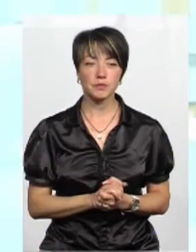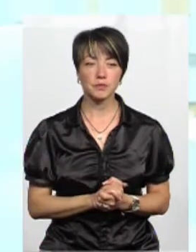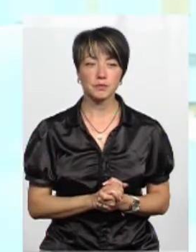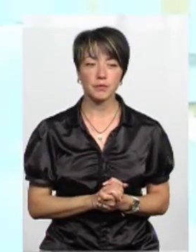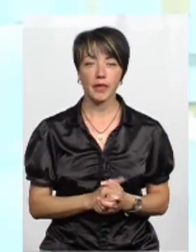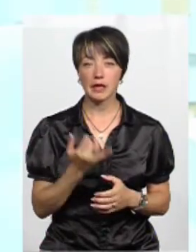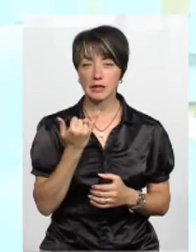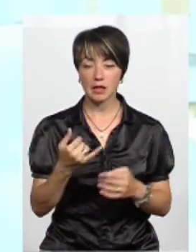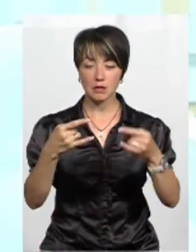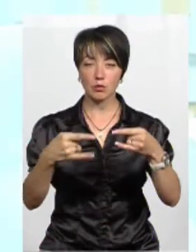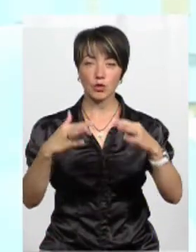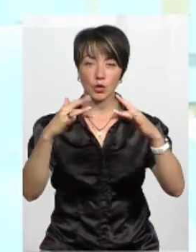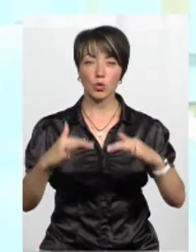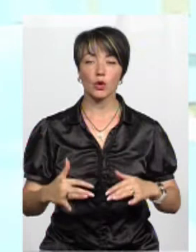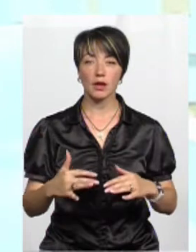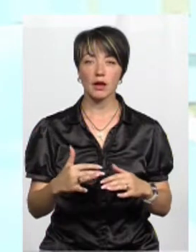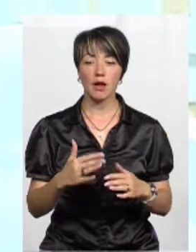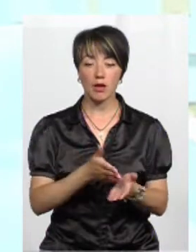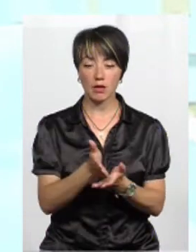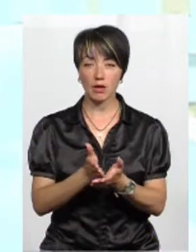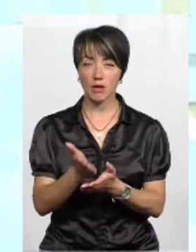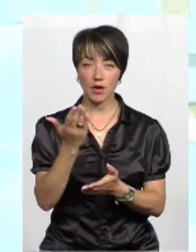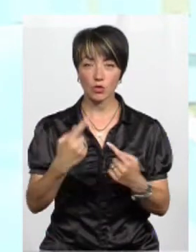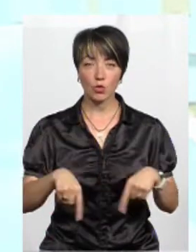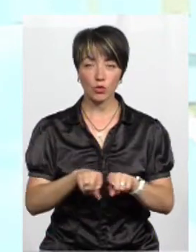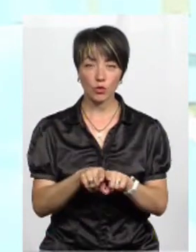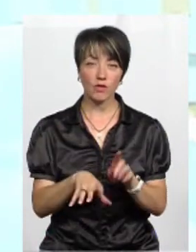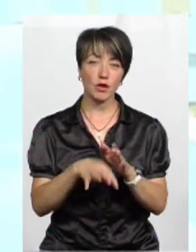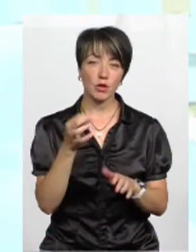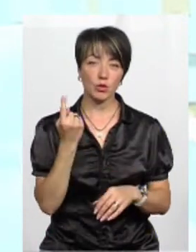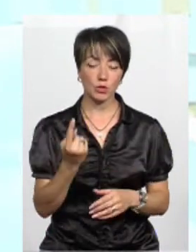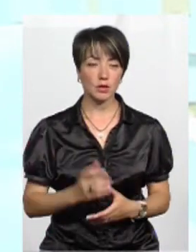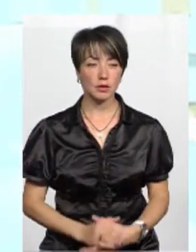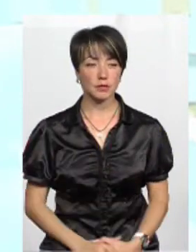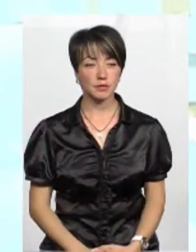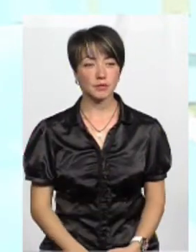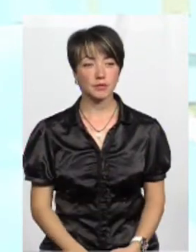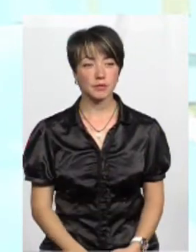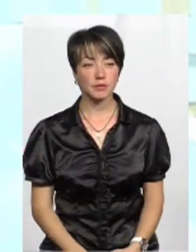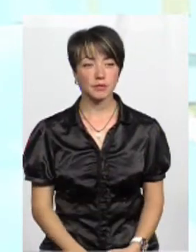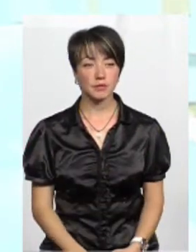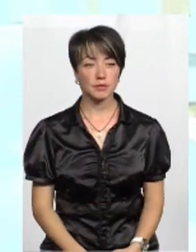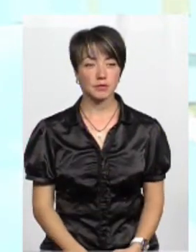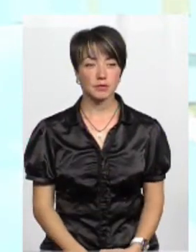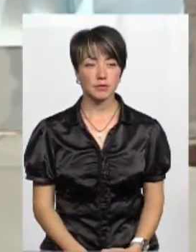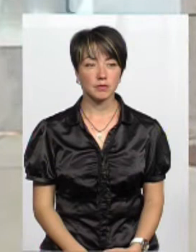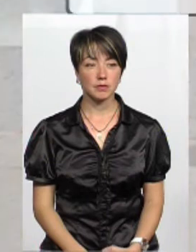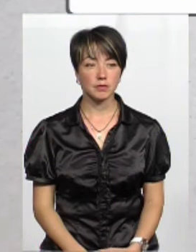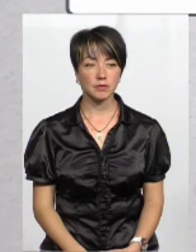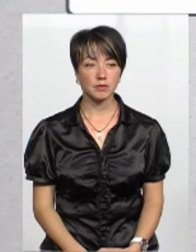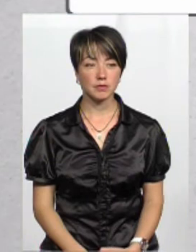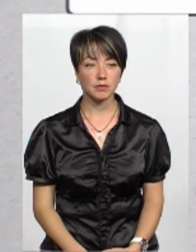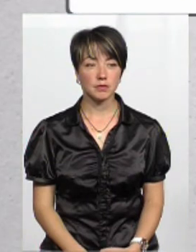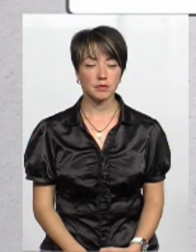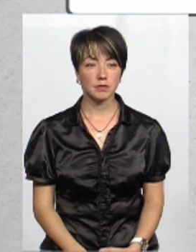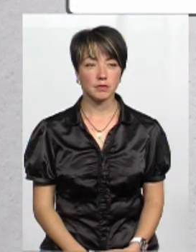Зараз перед вами на моніторі з'являться виклики округу за галузями. Пропоную вам вибрати одну із них.